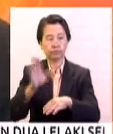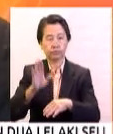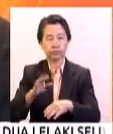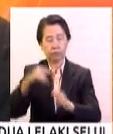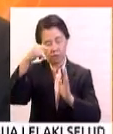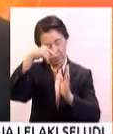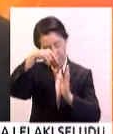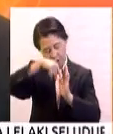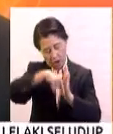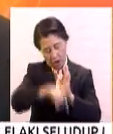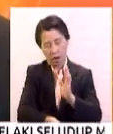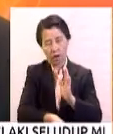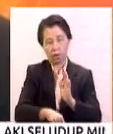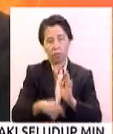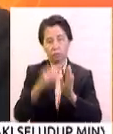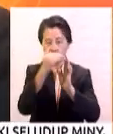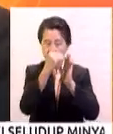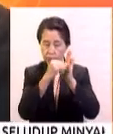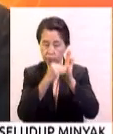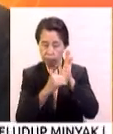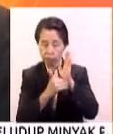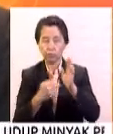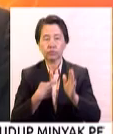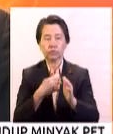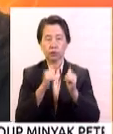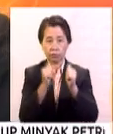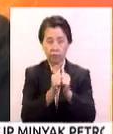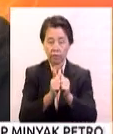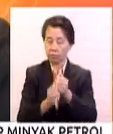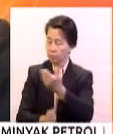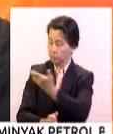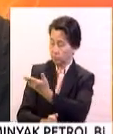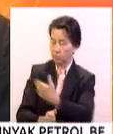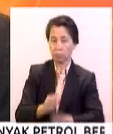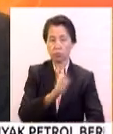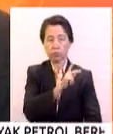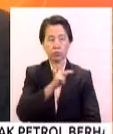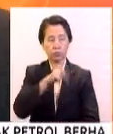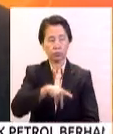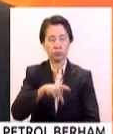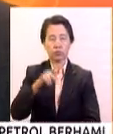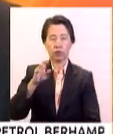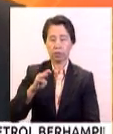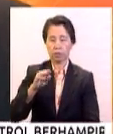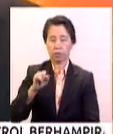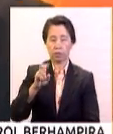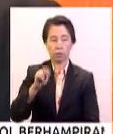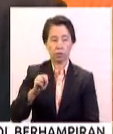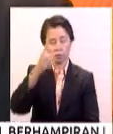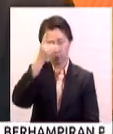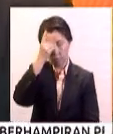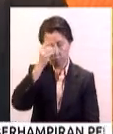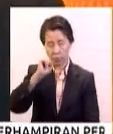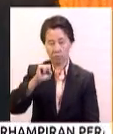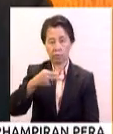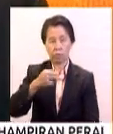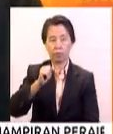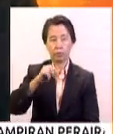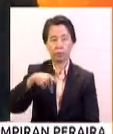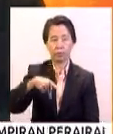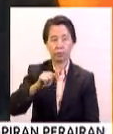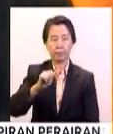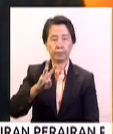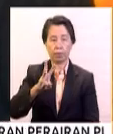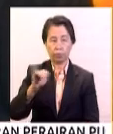lebih detail lagi ataupun lebih terperinci, kita bersama dengan Ketua Pengarah Majlis Sukan Negara, Datuk Ahmad Syafawi Ismail. Baik,